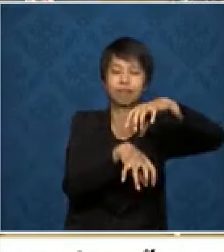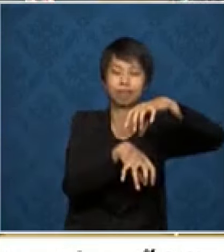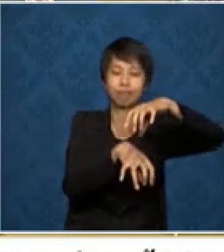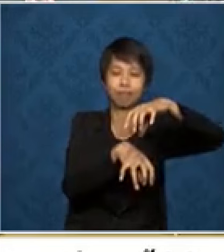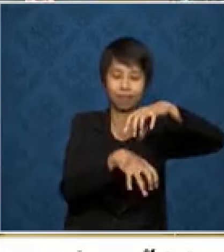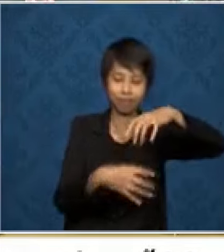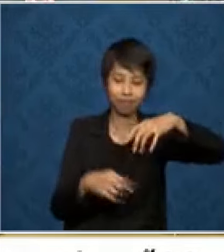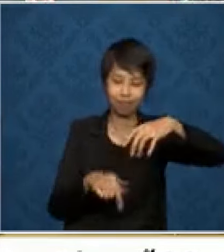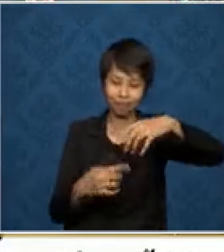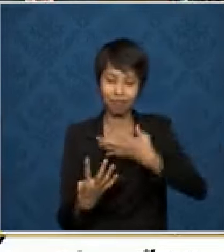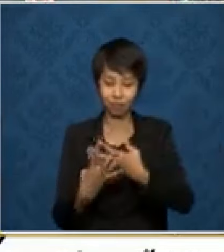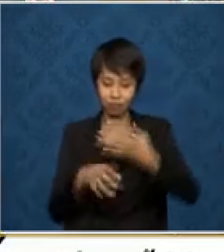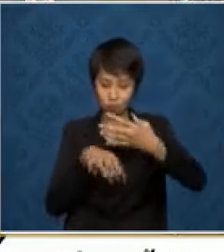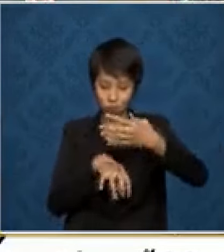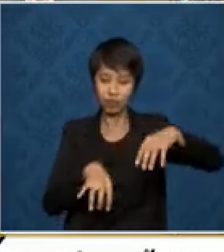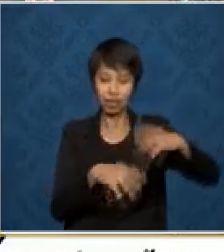หัวหน้านั่น